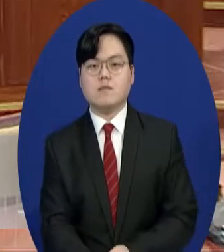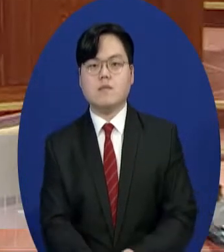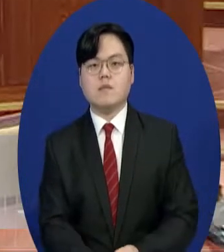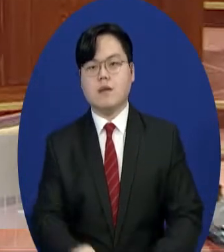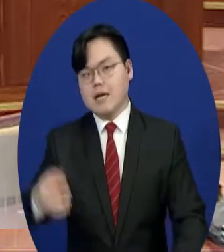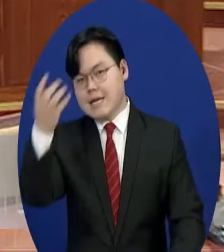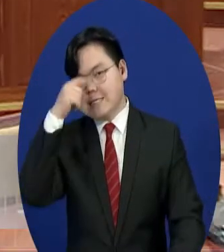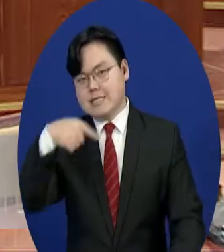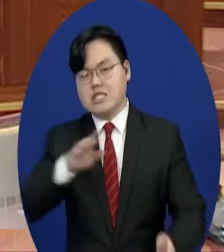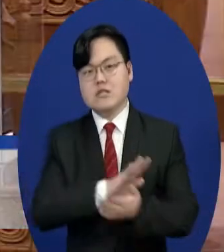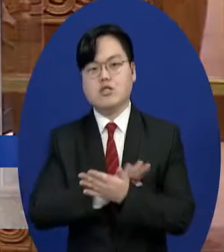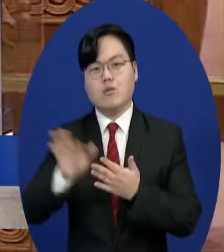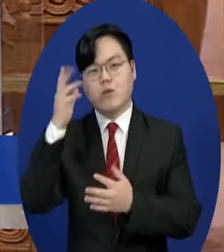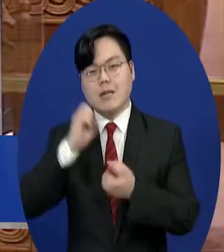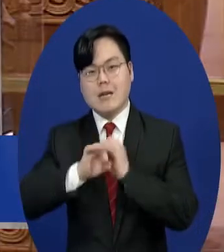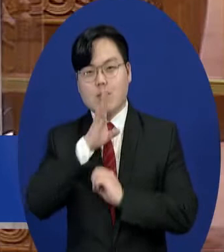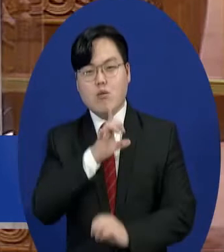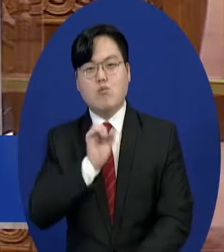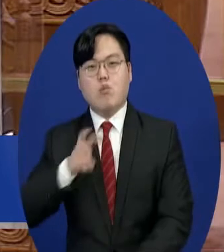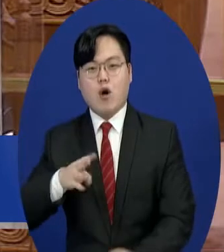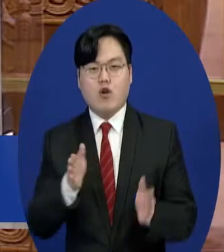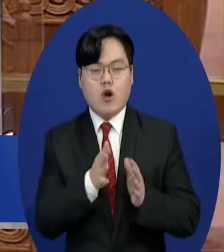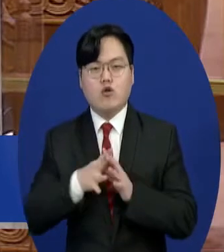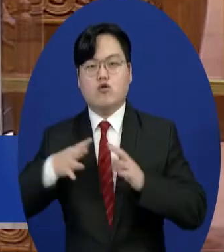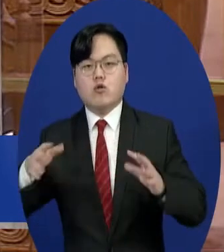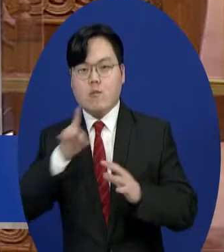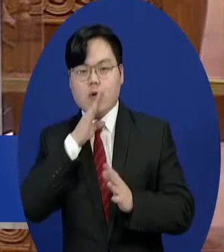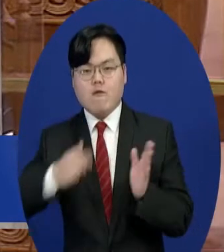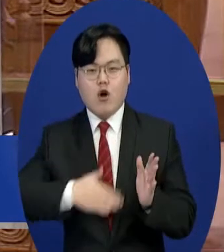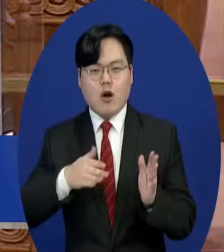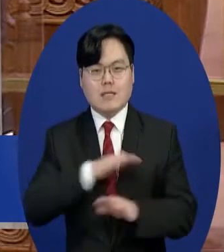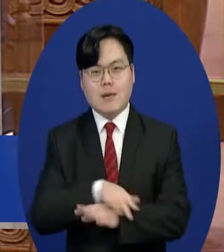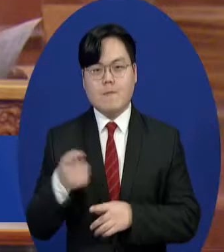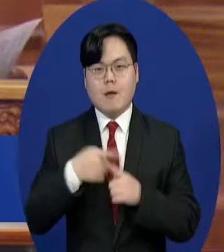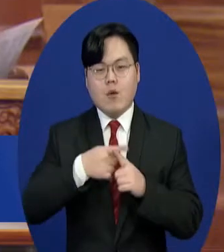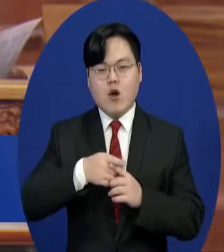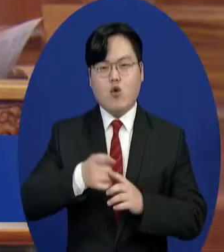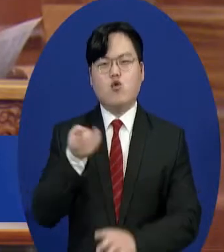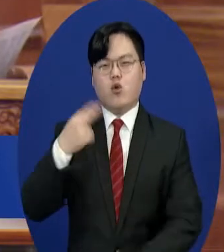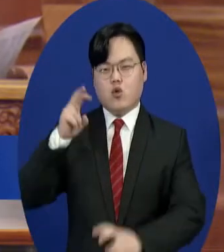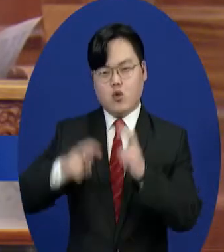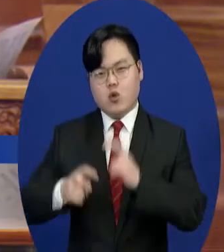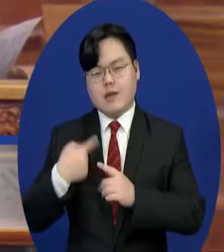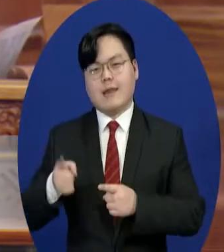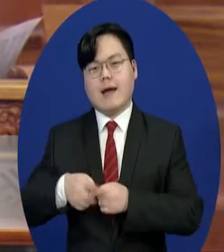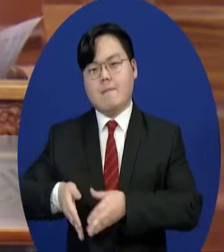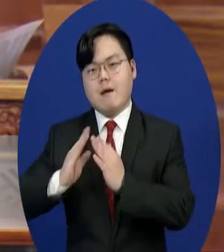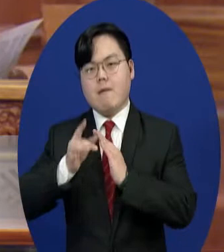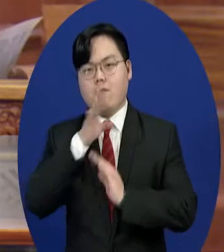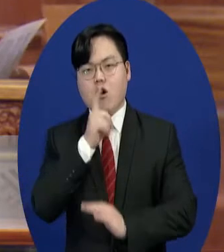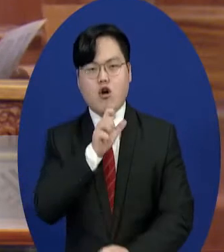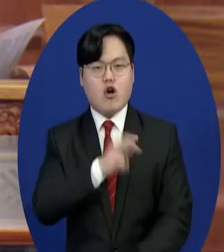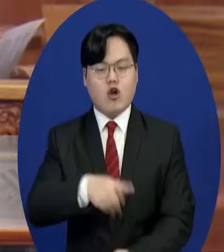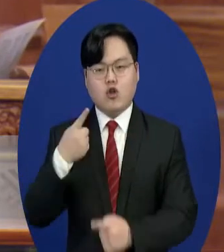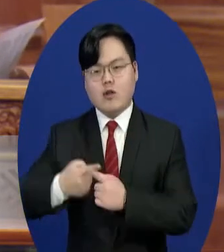Засгийн газар шин сэргэлтийн бодлогод боомтуудыг өргөтгөх, авто зам төмөр замын сүлжээг нэмэгдүүлэх, хүнд үйлдвэрлэлд ажилтнуудын паркуудыг байгуулах, хот хөдөөгийн амьдралын